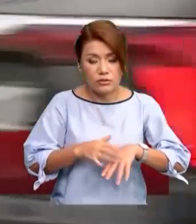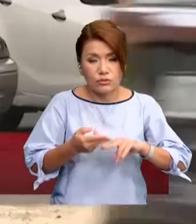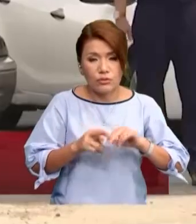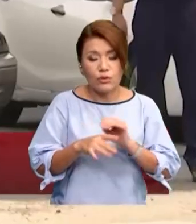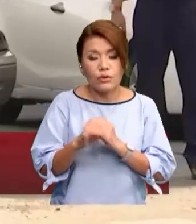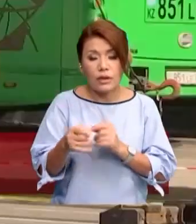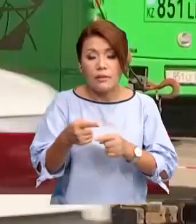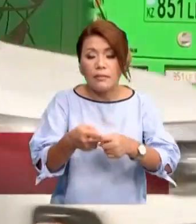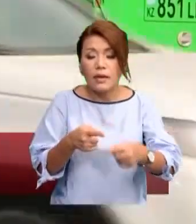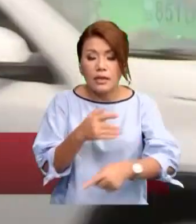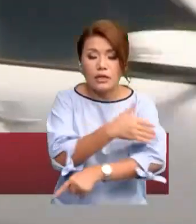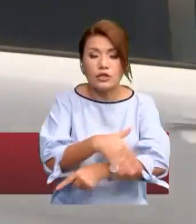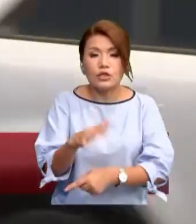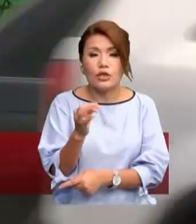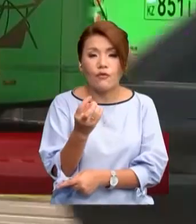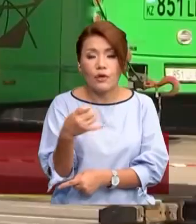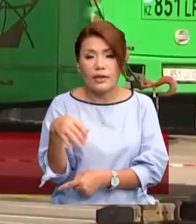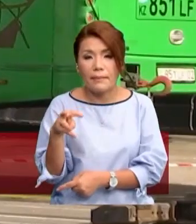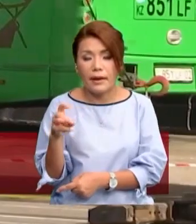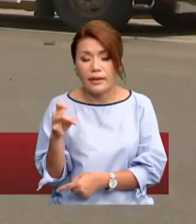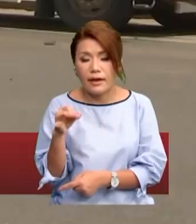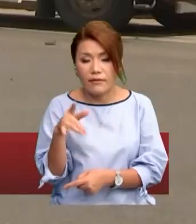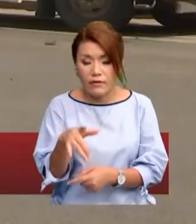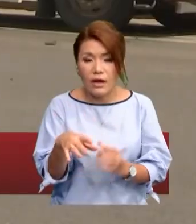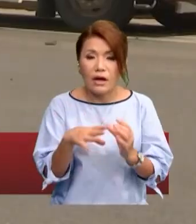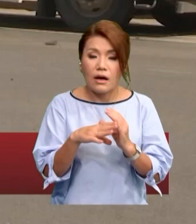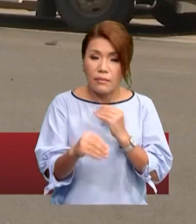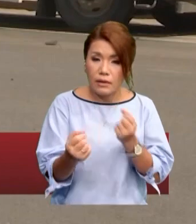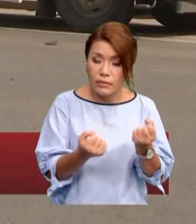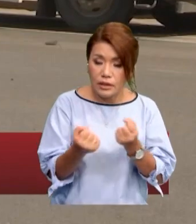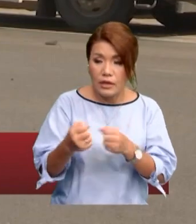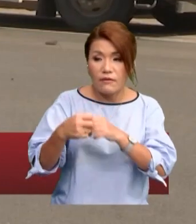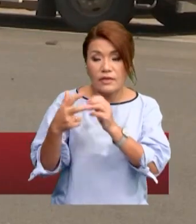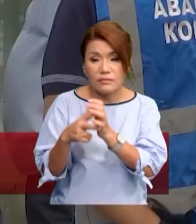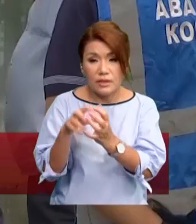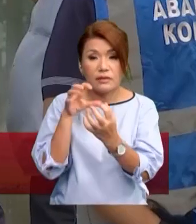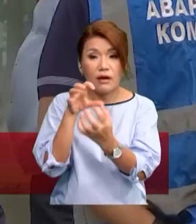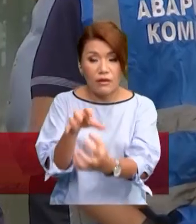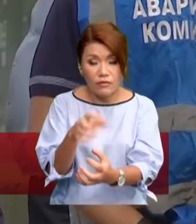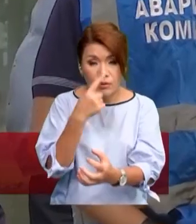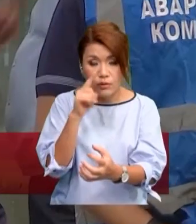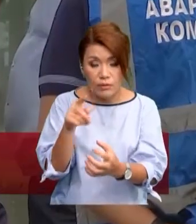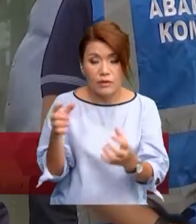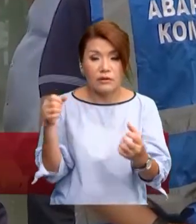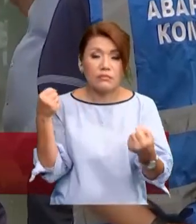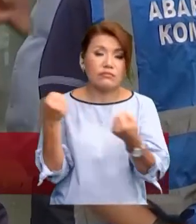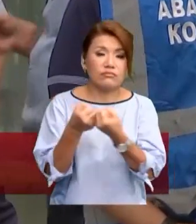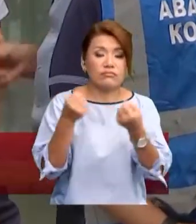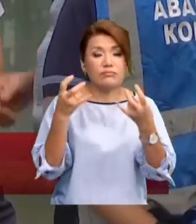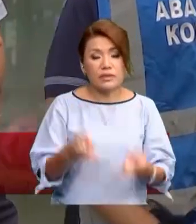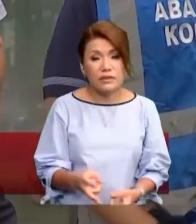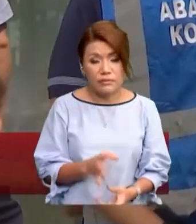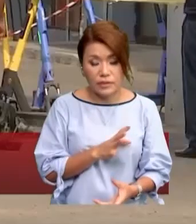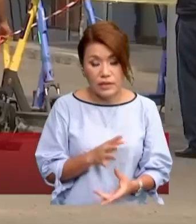на пересечении улиц Сейфуллина и Макатаева. Столкнулись автобус 18-го маршрута и легковой автомобиль. В департаменте